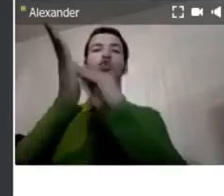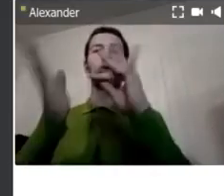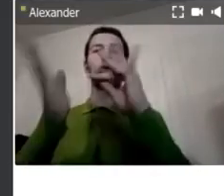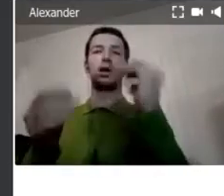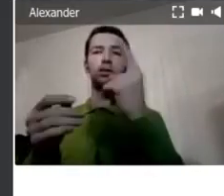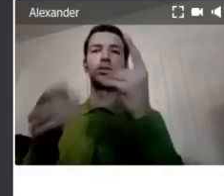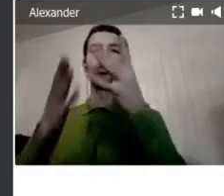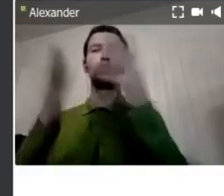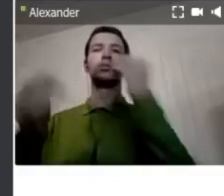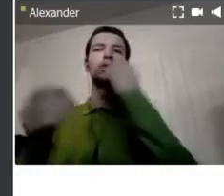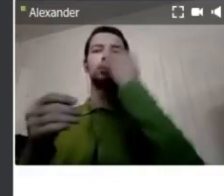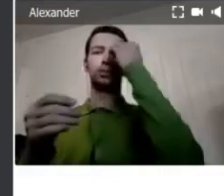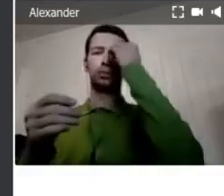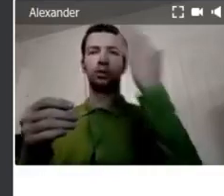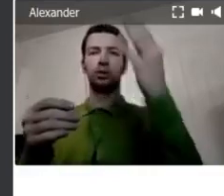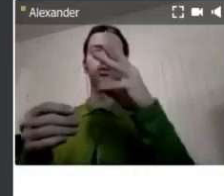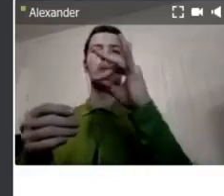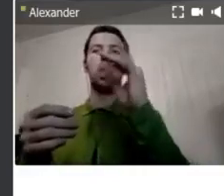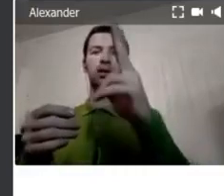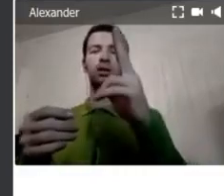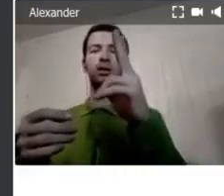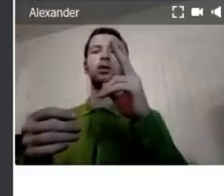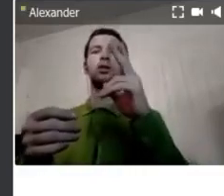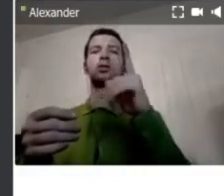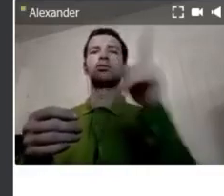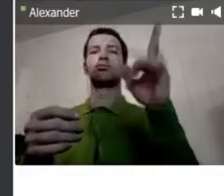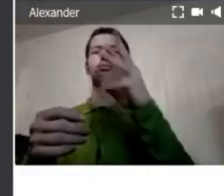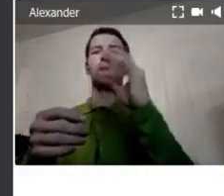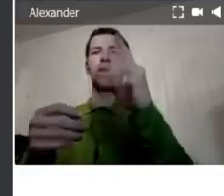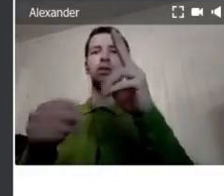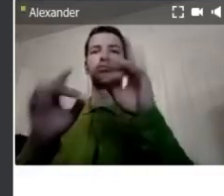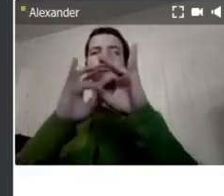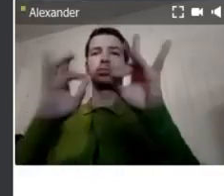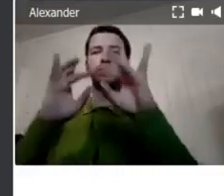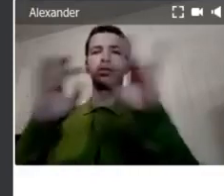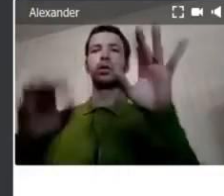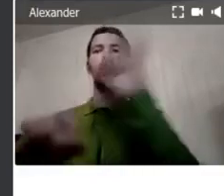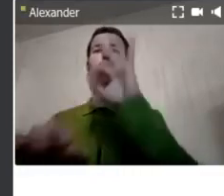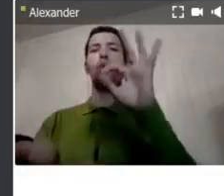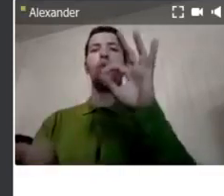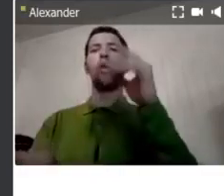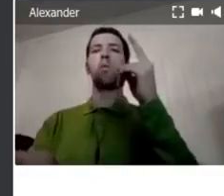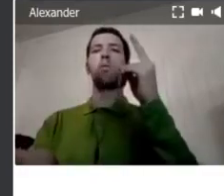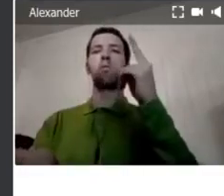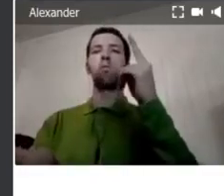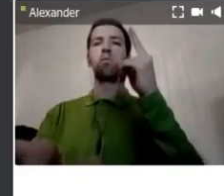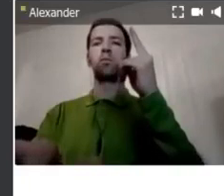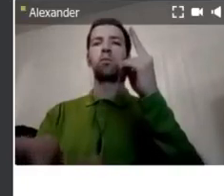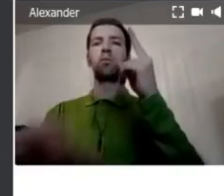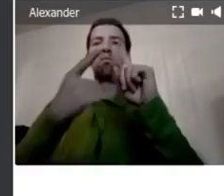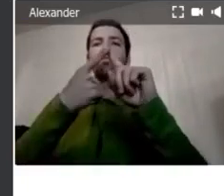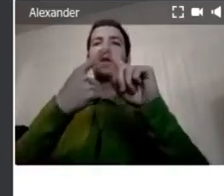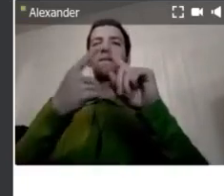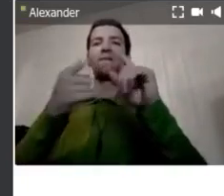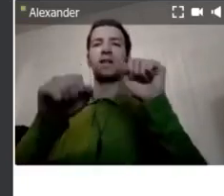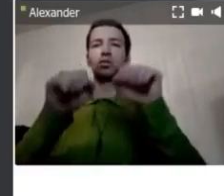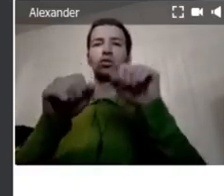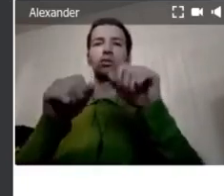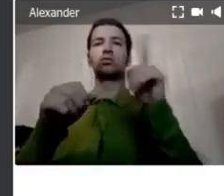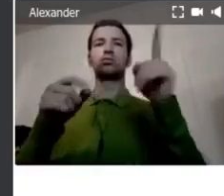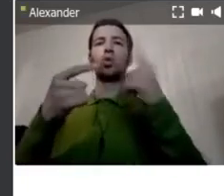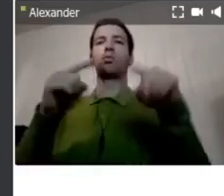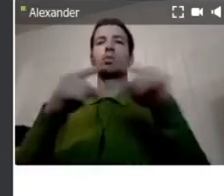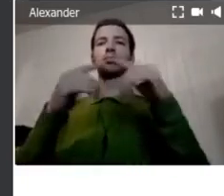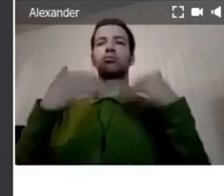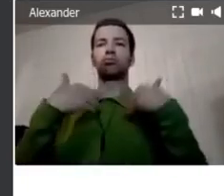большое спасибо Марку. Я вам коротко рассказал о первой возможности, которая предлагается